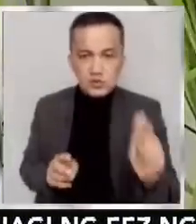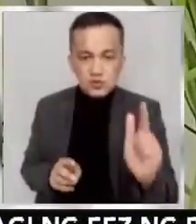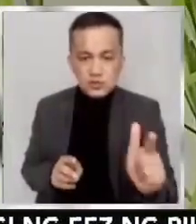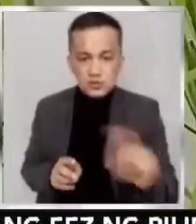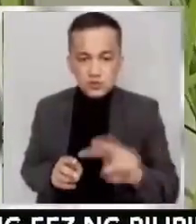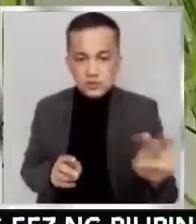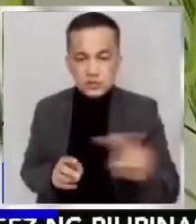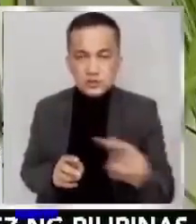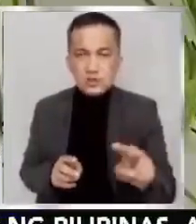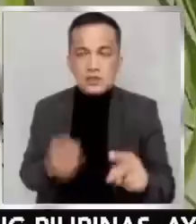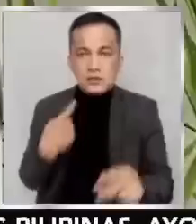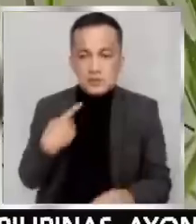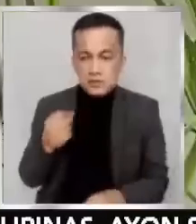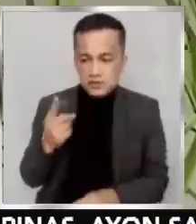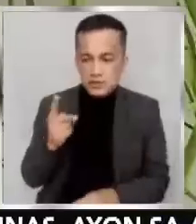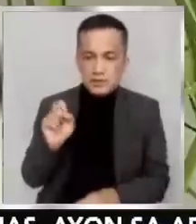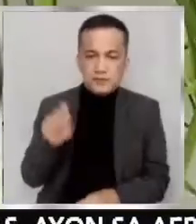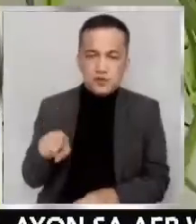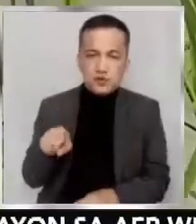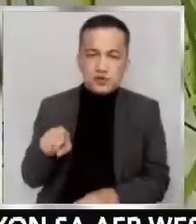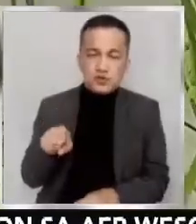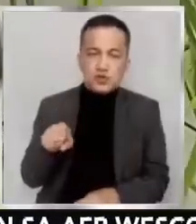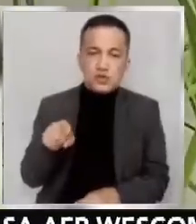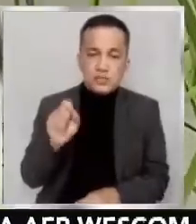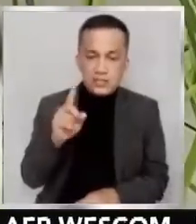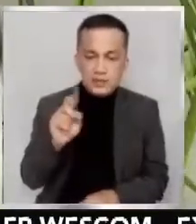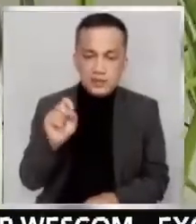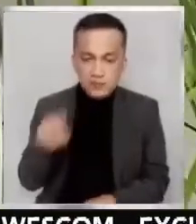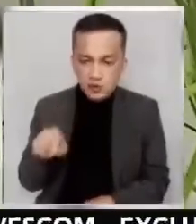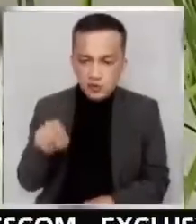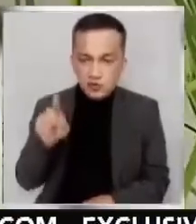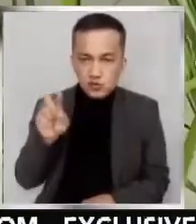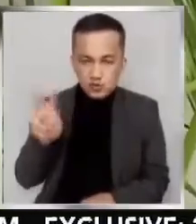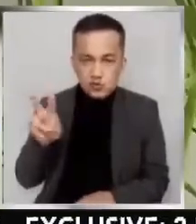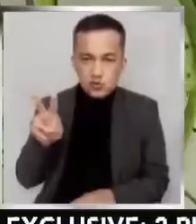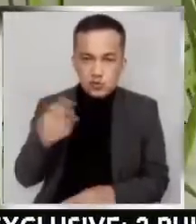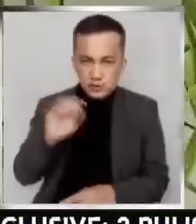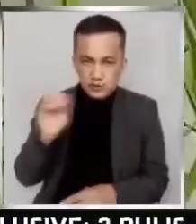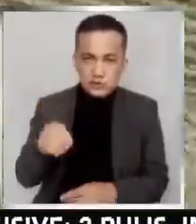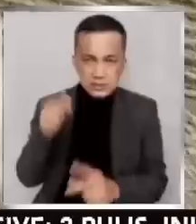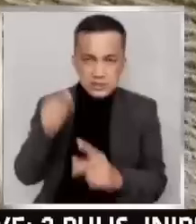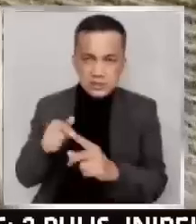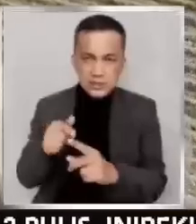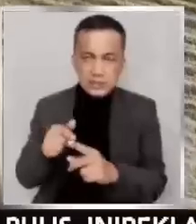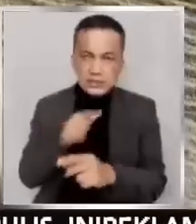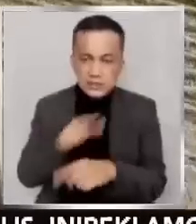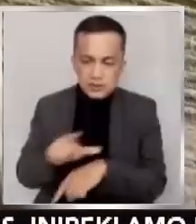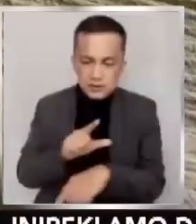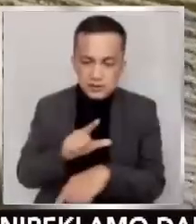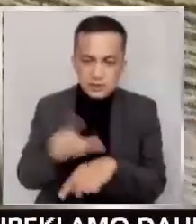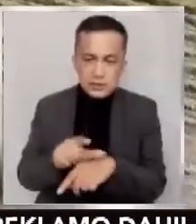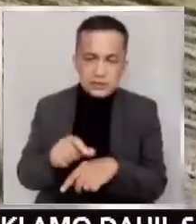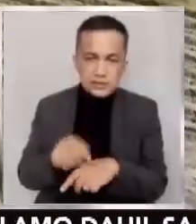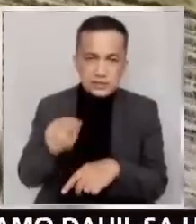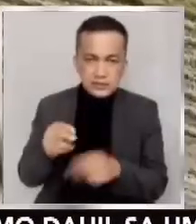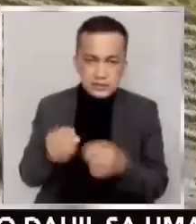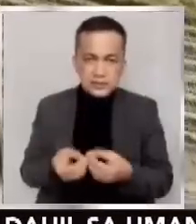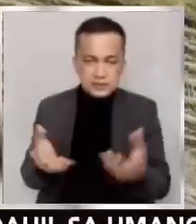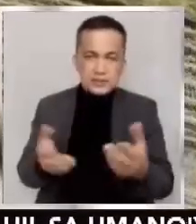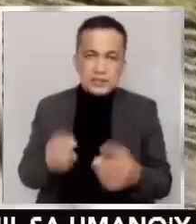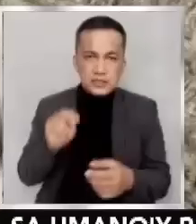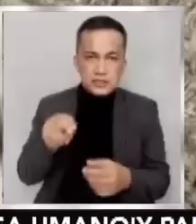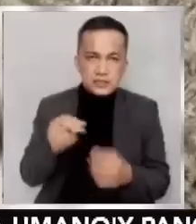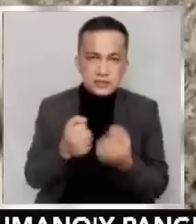pang 11.2% na mga target na sakahan ang kailangan pang ipamahagi. Kailangan ding alalayan ang mga